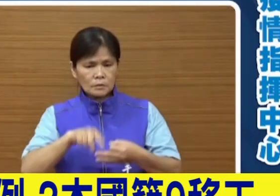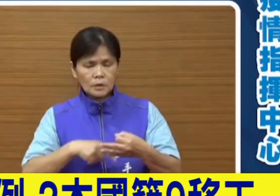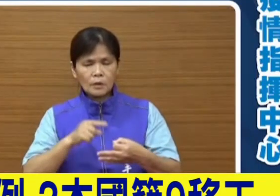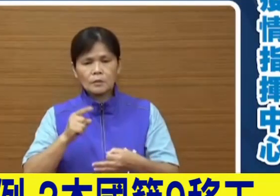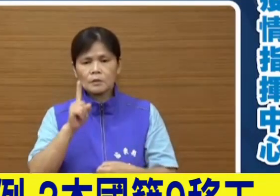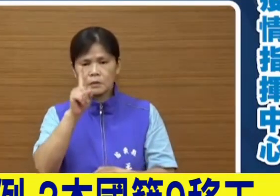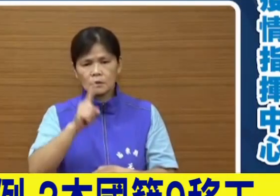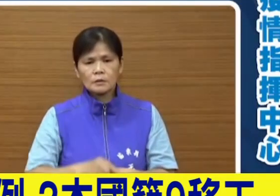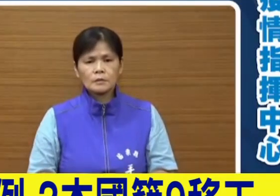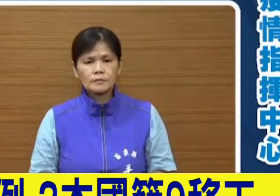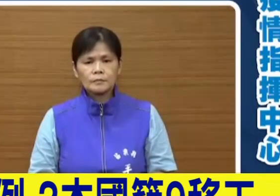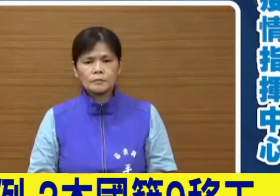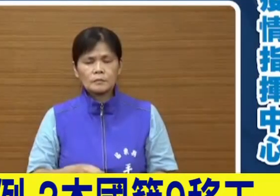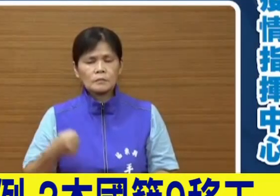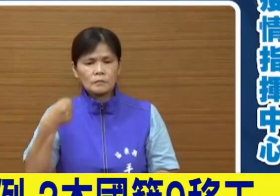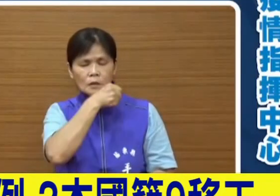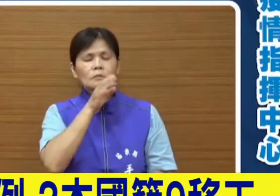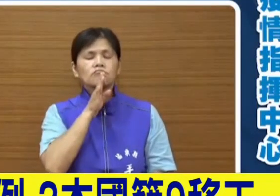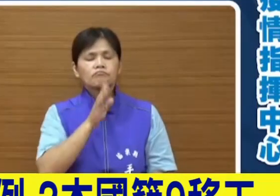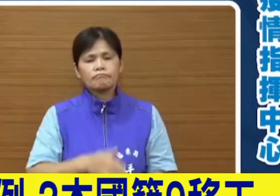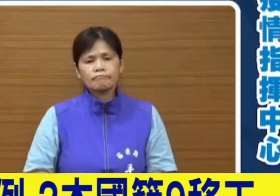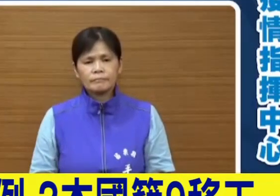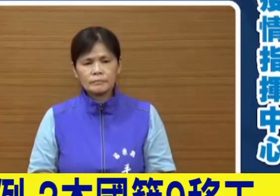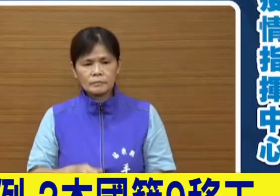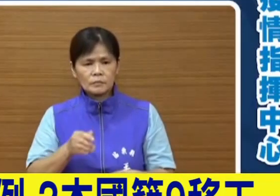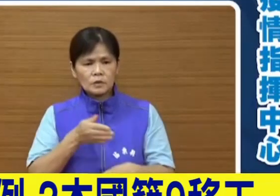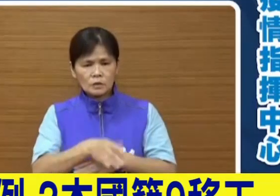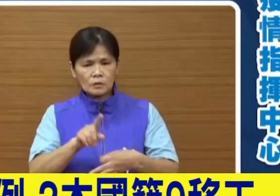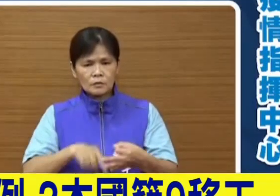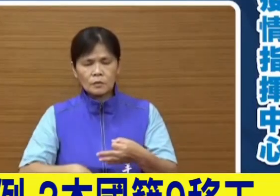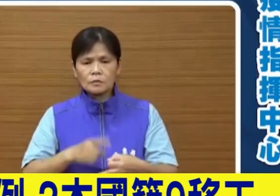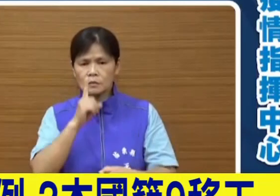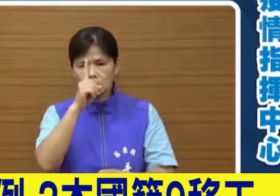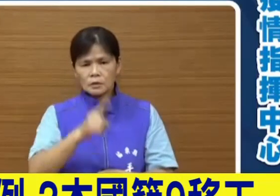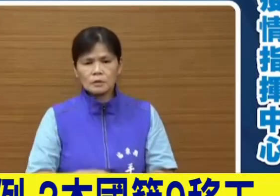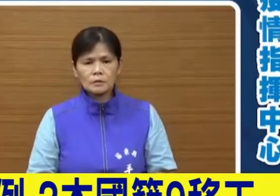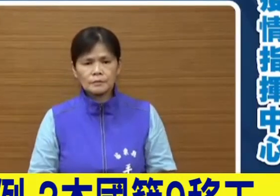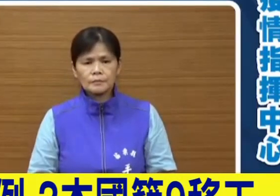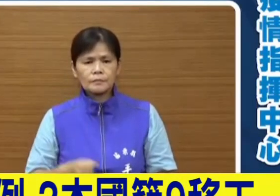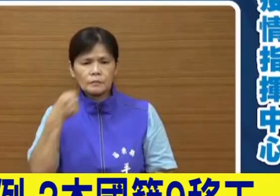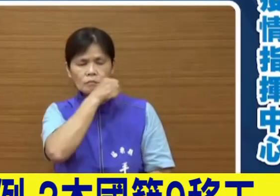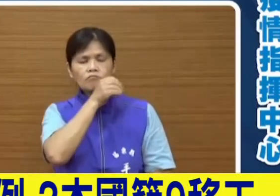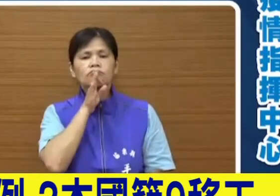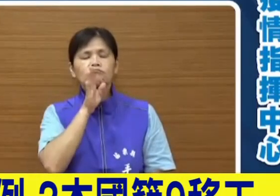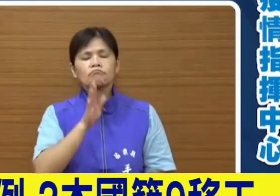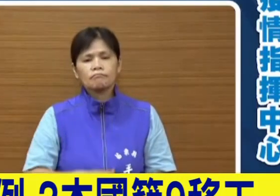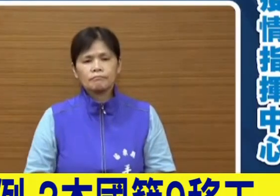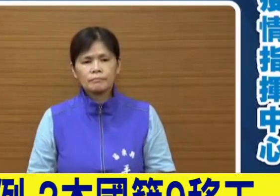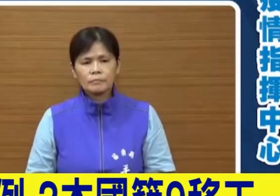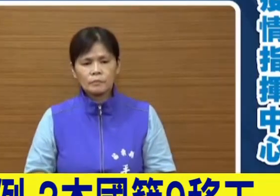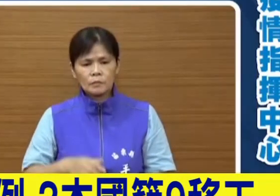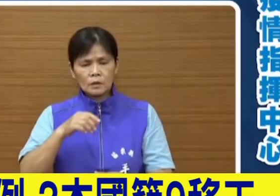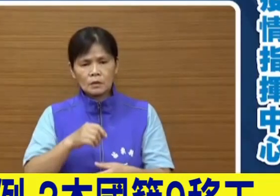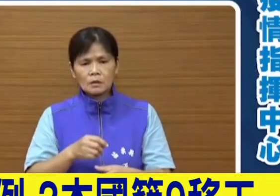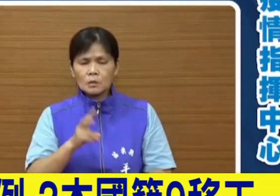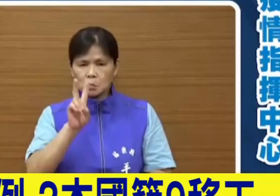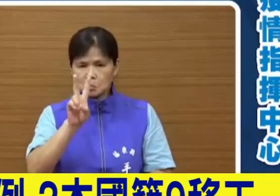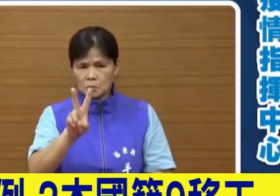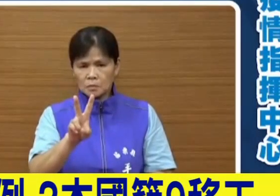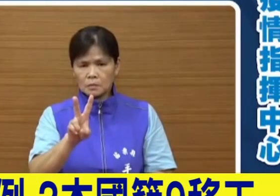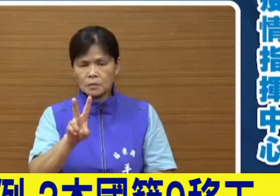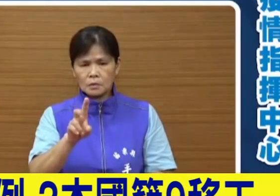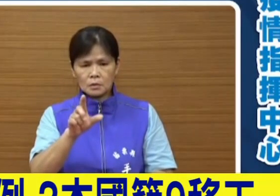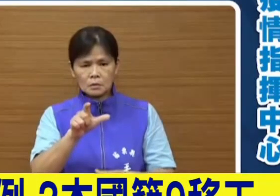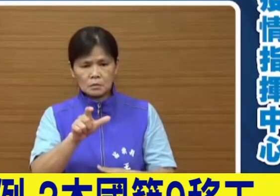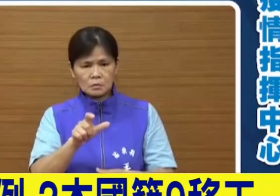1例是本国的，超风电子也有1位也是本国的，其中的2位没有